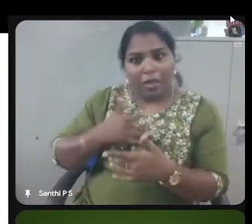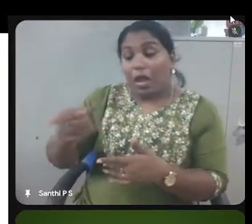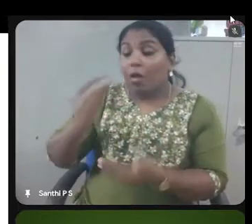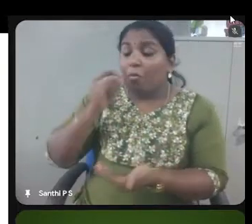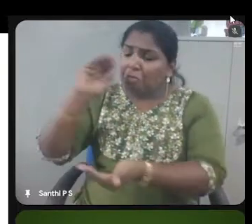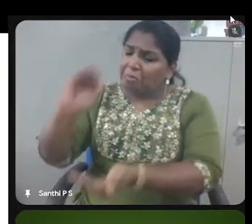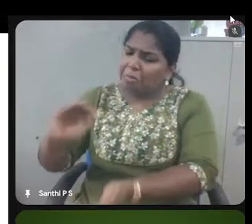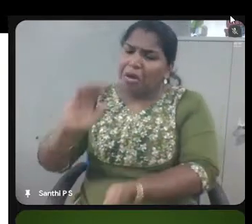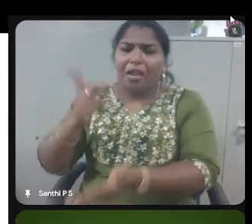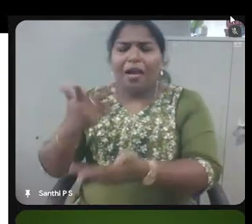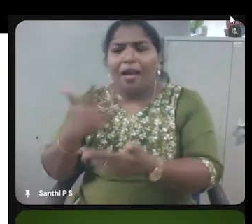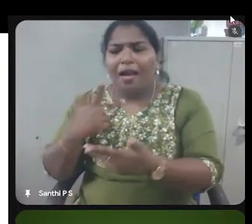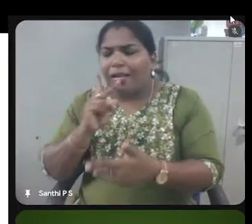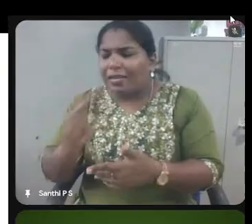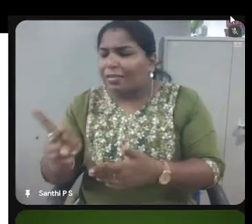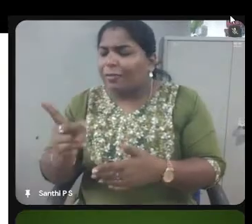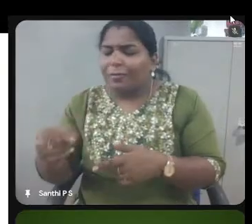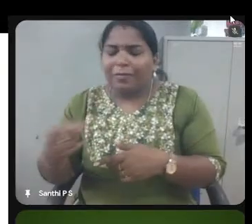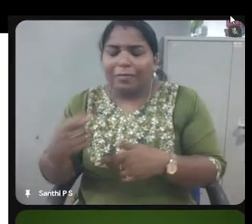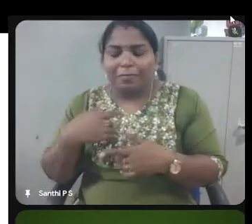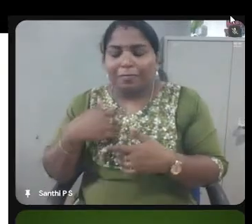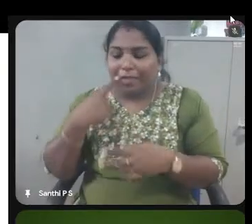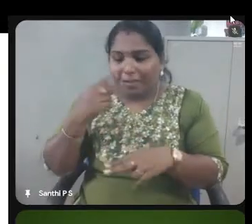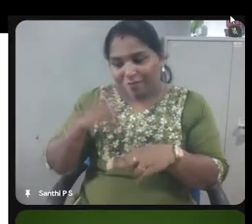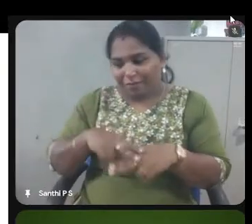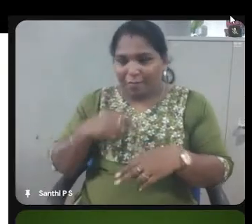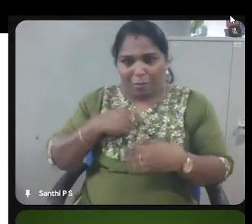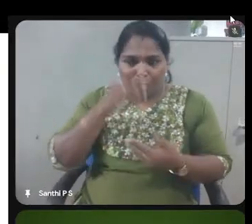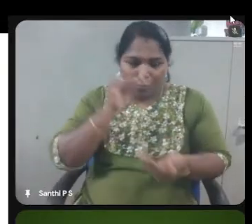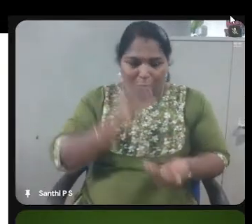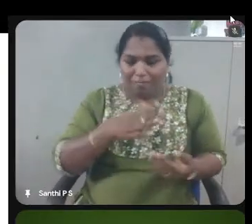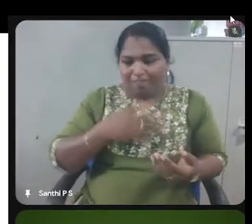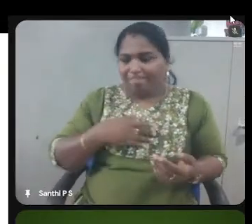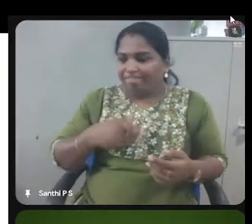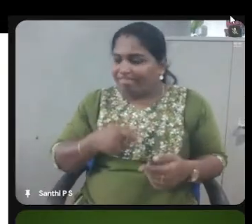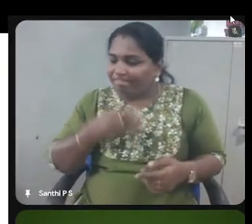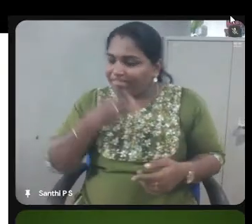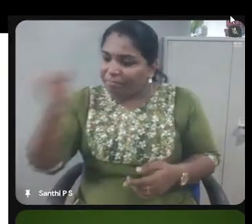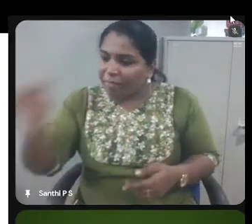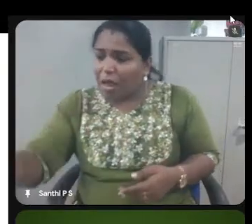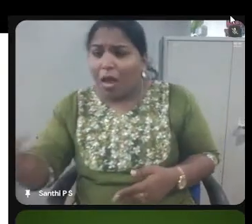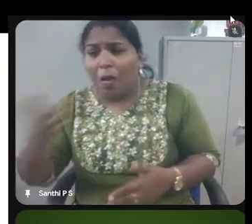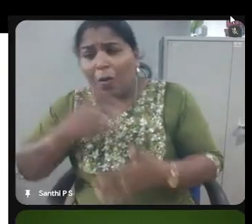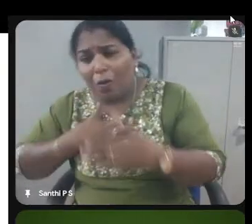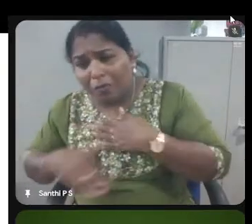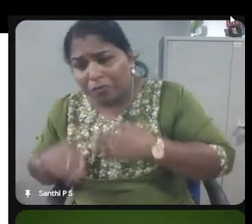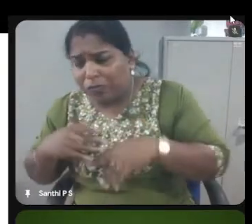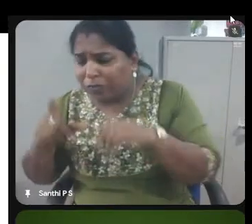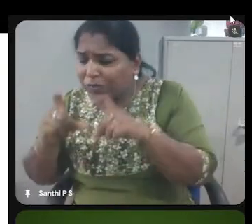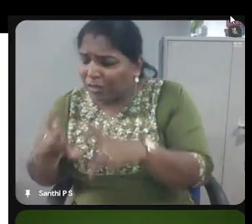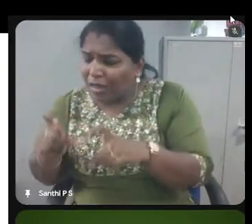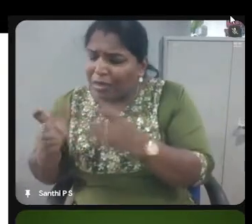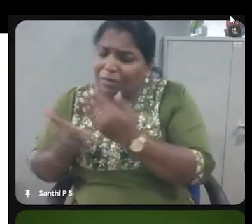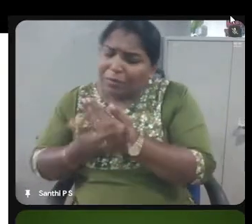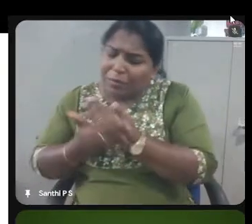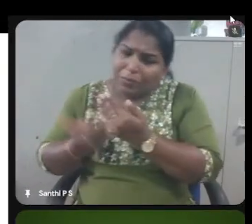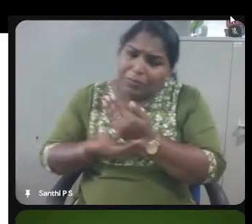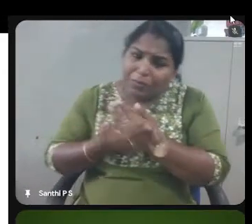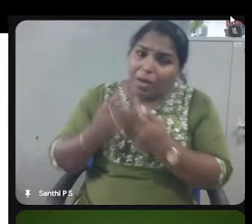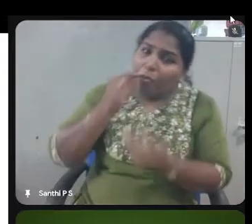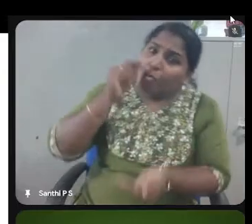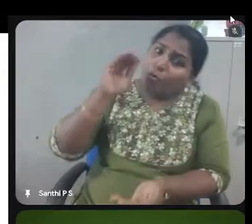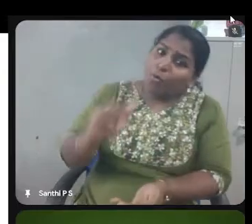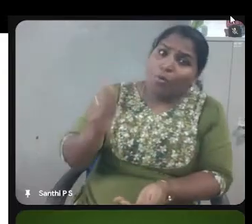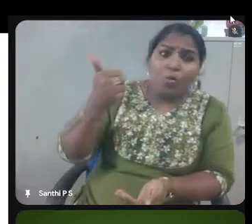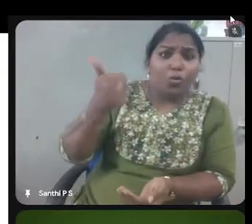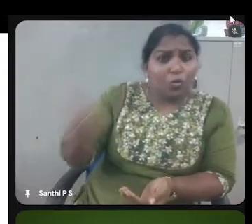നമുക്ക് നമ്മുടെ കുട്ടികളെയൊക്കെ ആ കുട്ടീൻ്റെ അടുത്ത് ഏൽപ്പിച്ചു കഴിഞ്ഞാലും അങ്ങ് നമ്മൾ നോക്കുന്നേക്കാളും നല്ലോണം നോക്കും. അത്രയും നല്ലൊരു